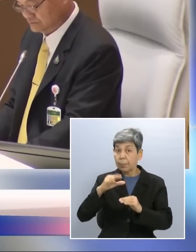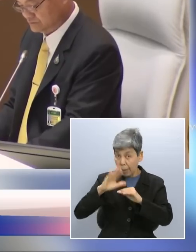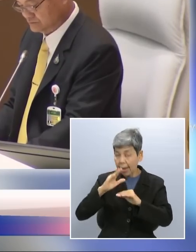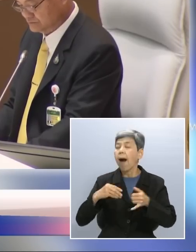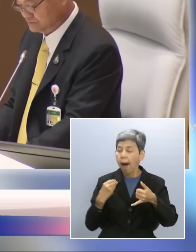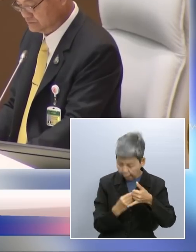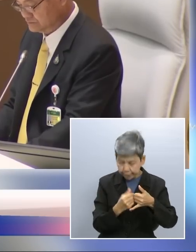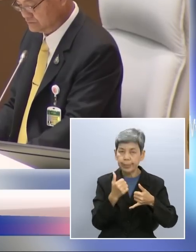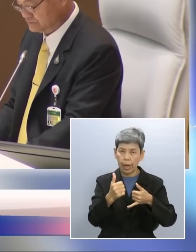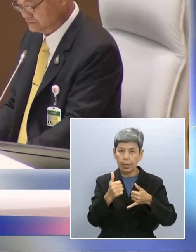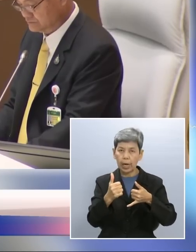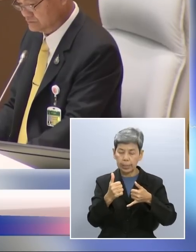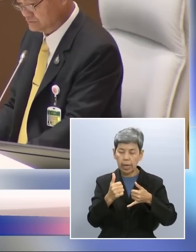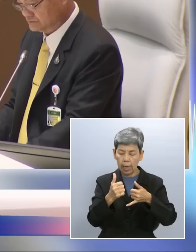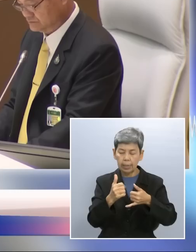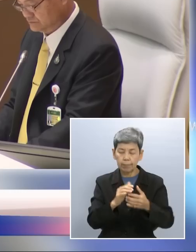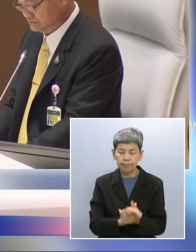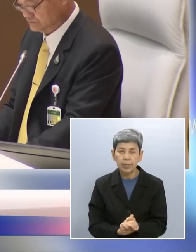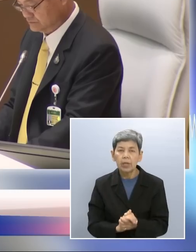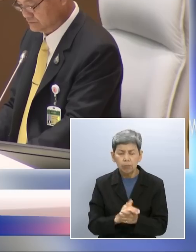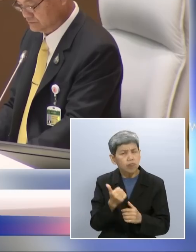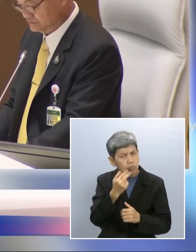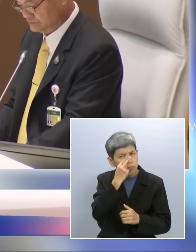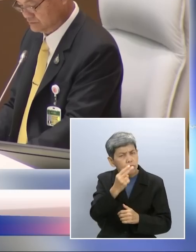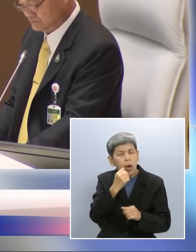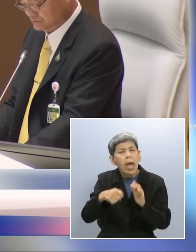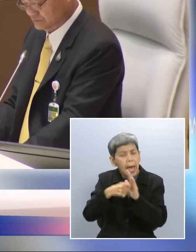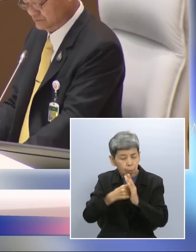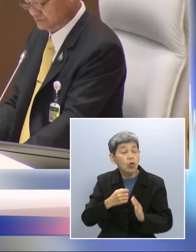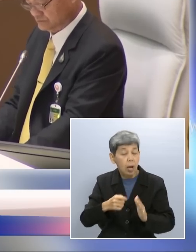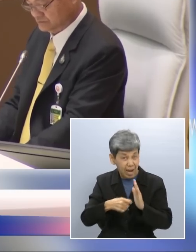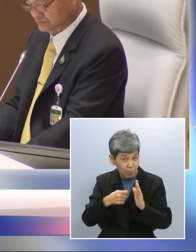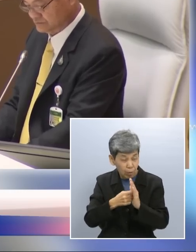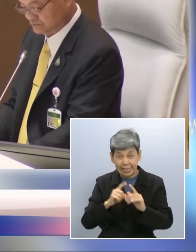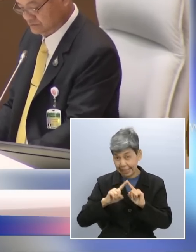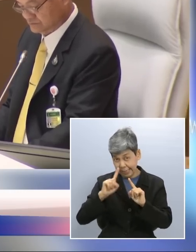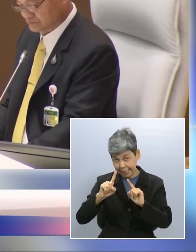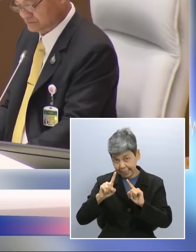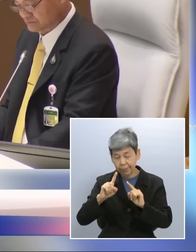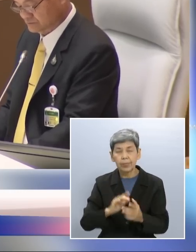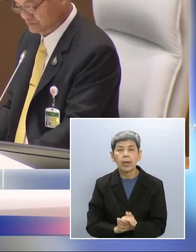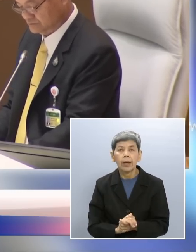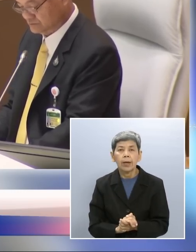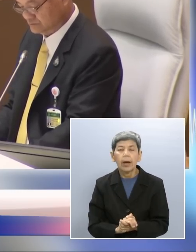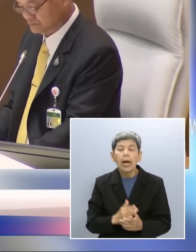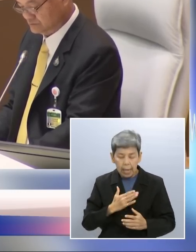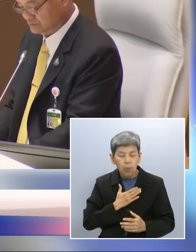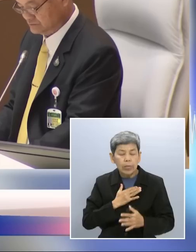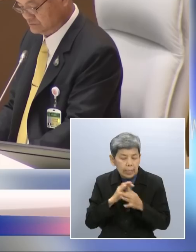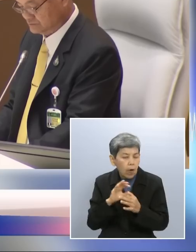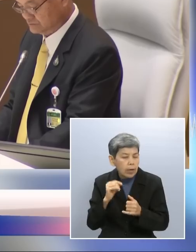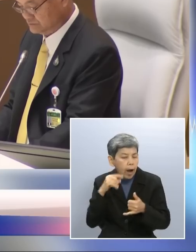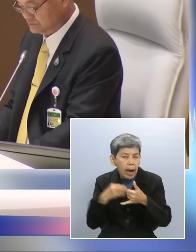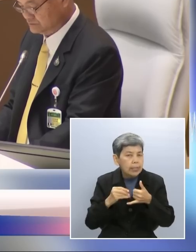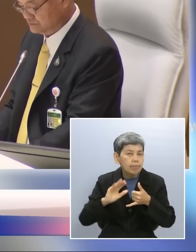ไปเสนอขึ้นมาอันนี้ก็เป็นเหตุผลสำคัญลำดับแรกเลยนะครับที่เราจะไปเลือก